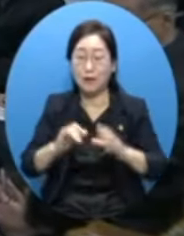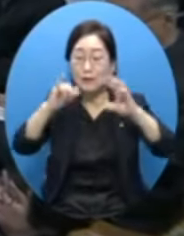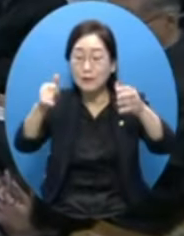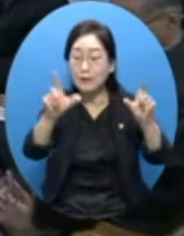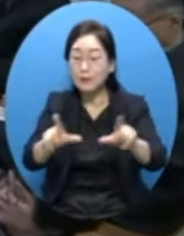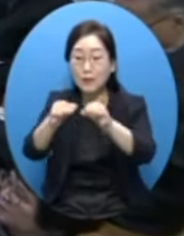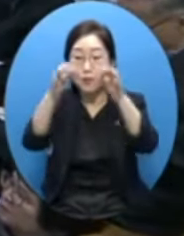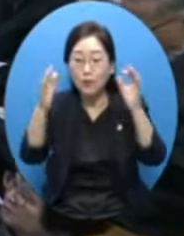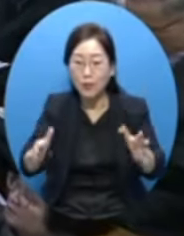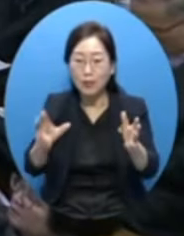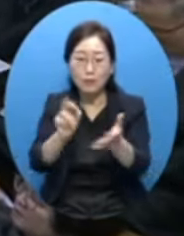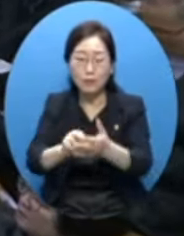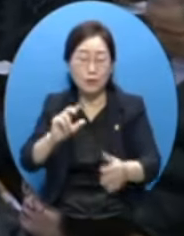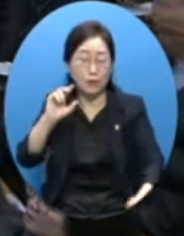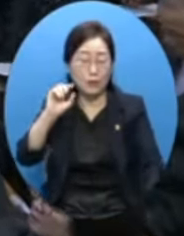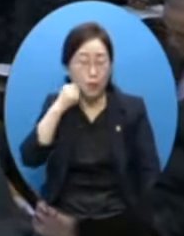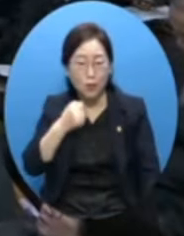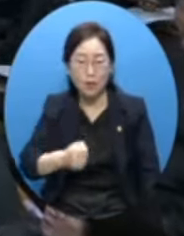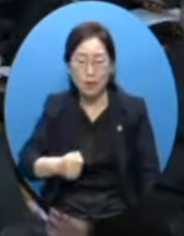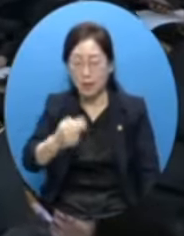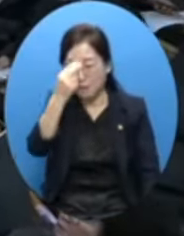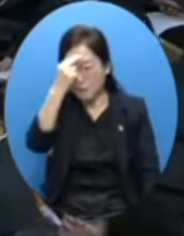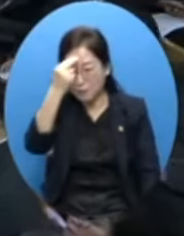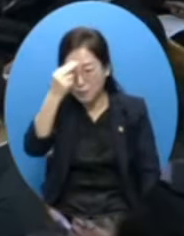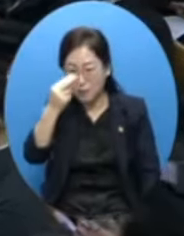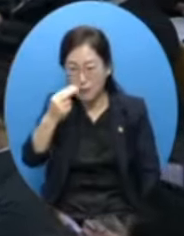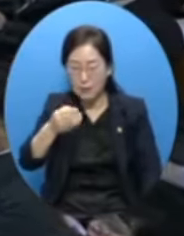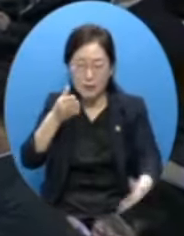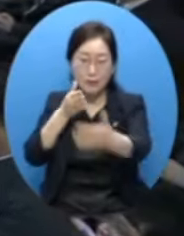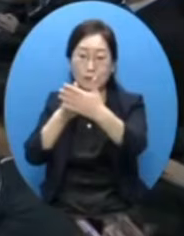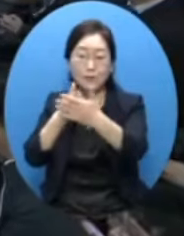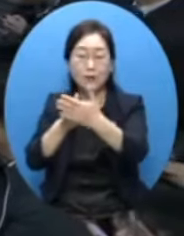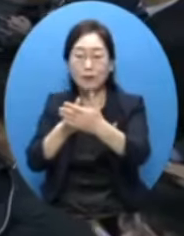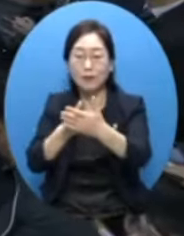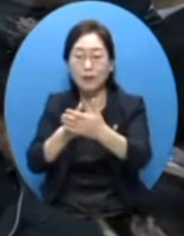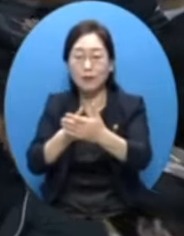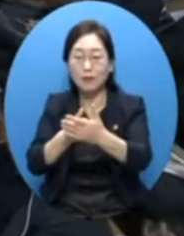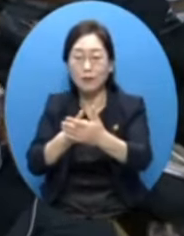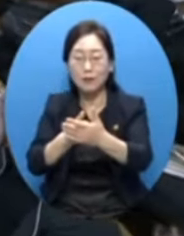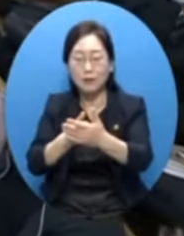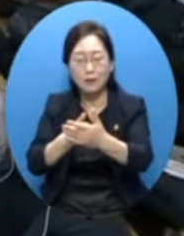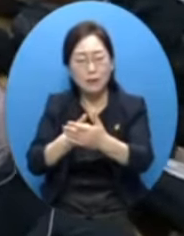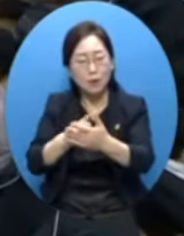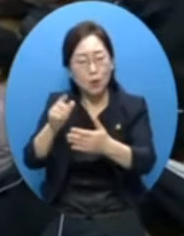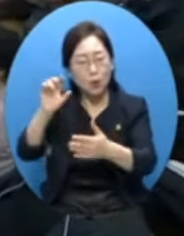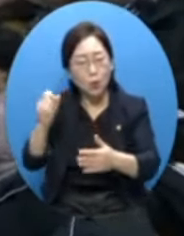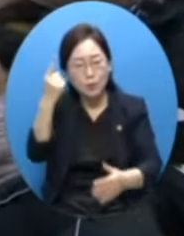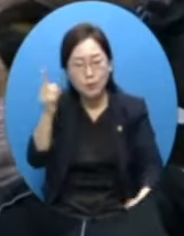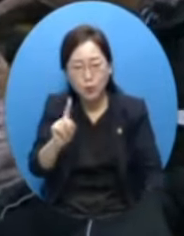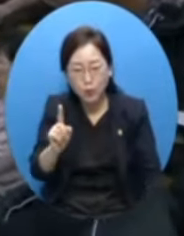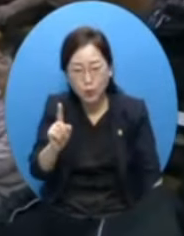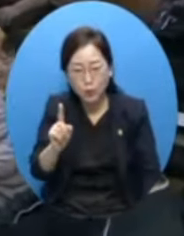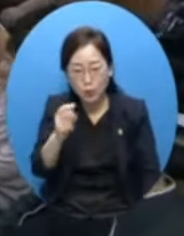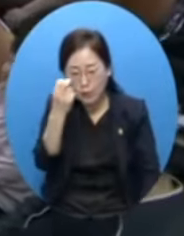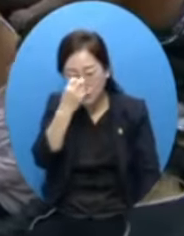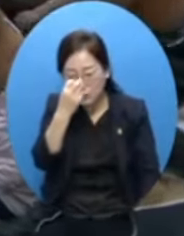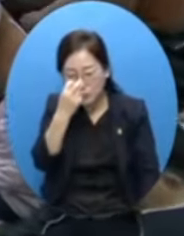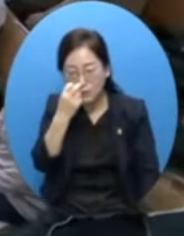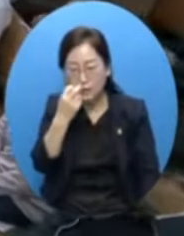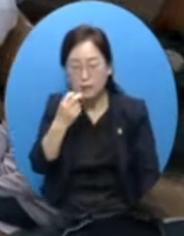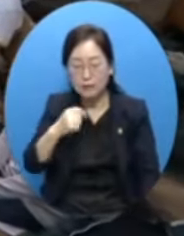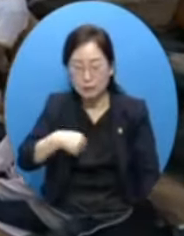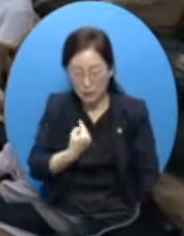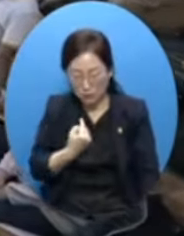동안 문제가 많고 어려움 많고 뭐가 잘 되지 못할 때 그 원인이 어디 있나를 살펴봐야 됩니다. 바로 내 자신에